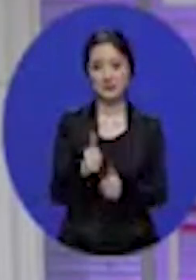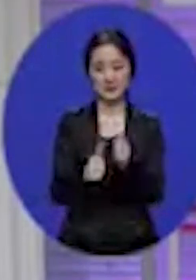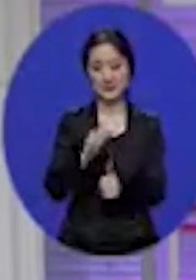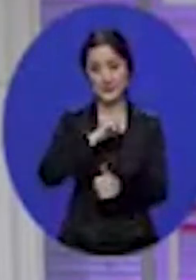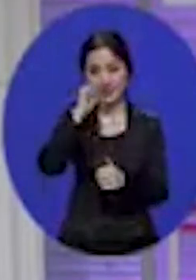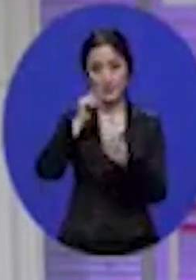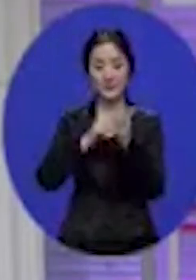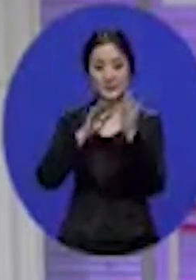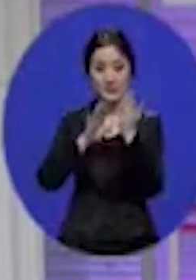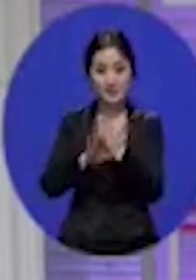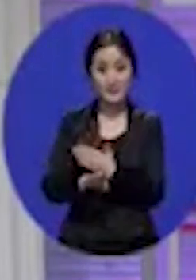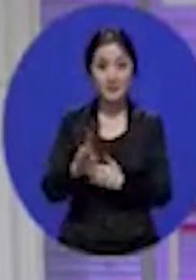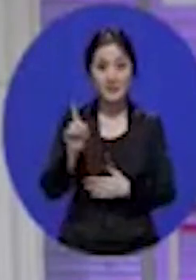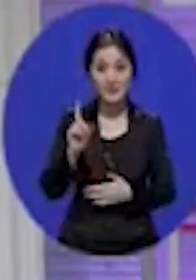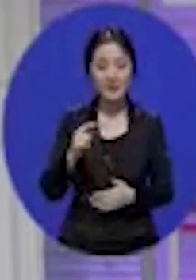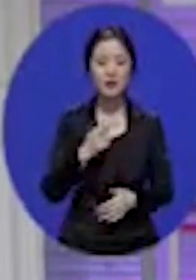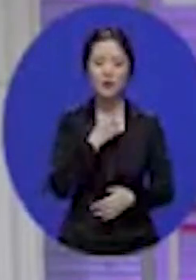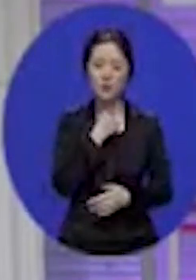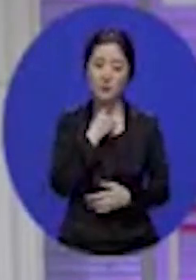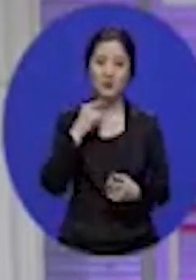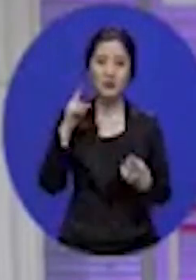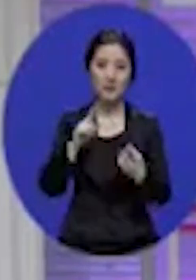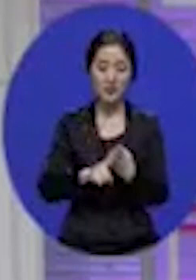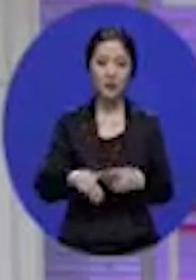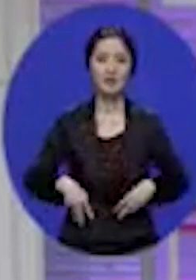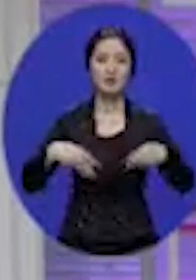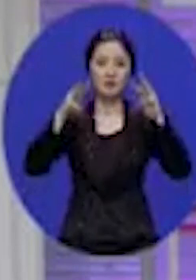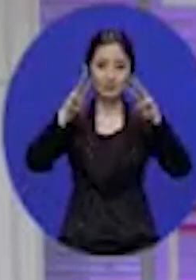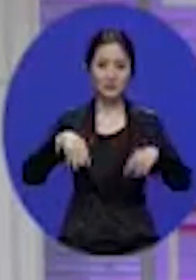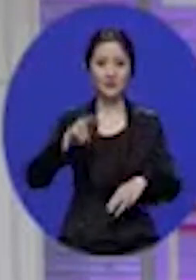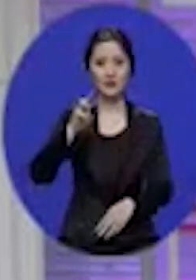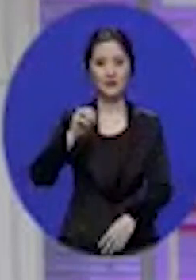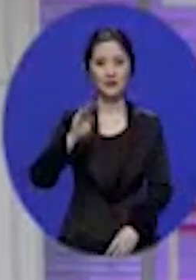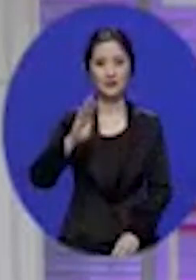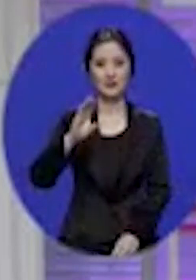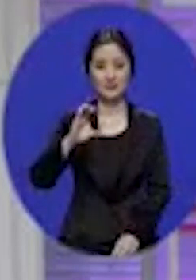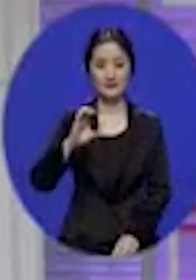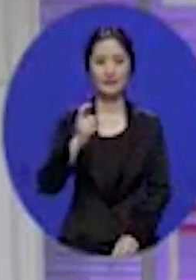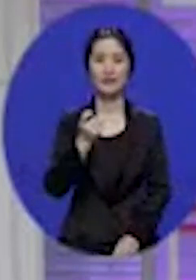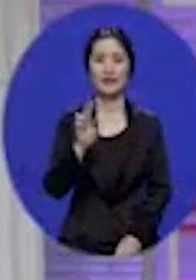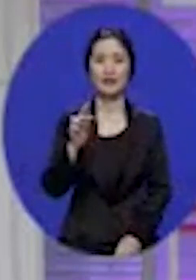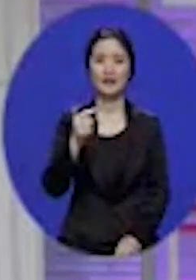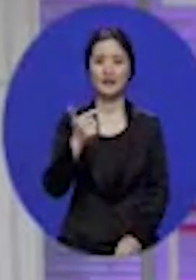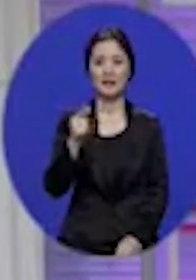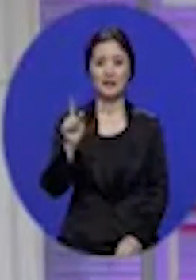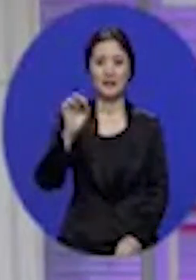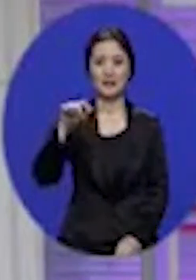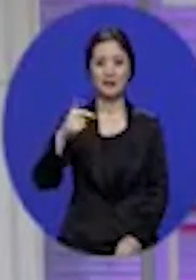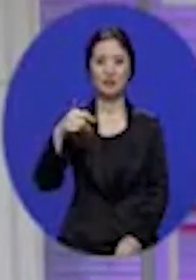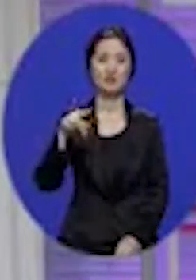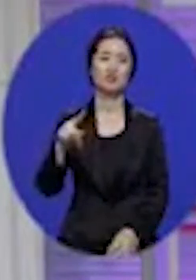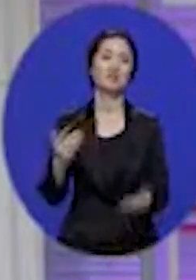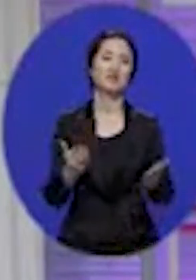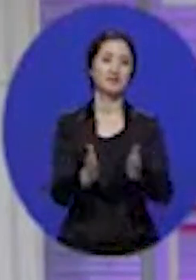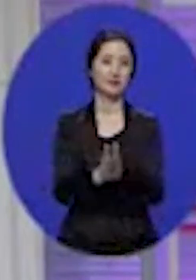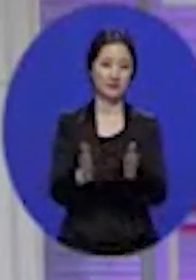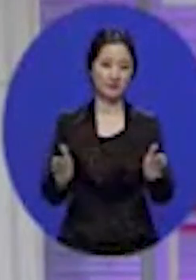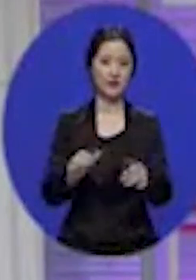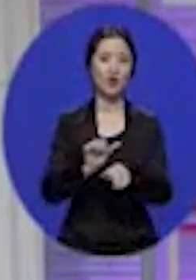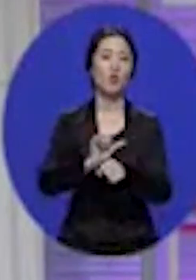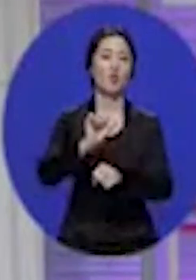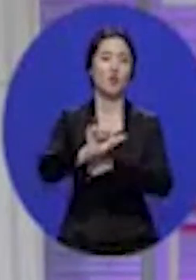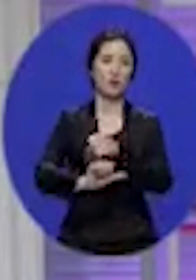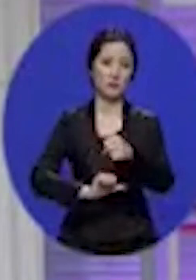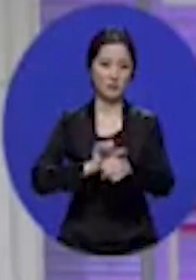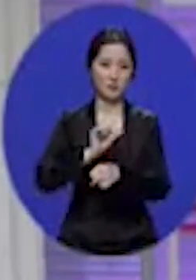통과하고 그토록 원하던 제가 춘천 MBC 아나운서로 입성을 하게 된 거였죠. 그 5년 동안 방송을 하게